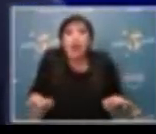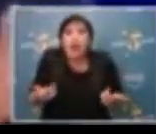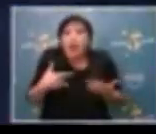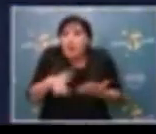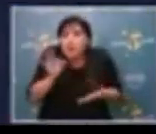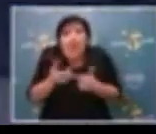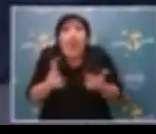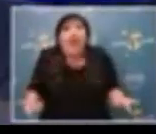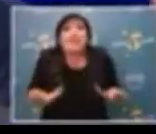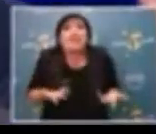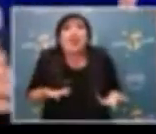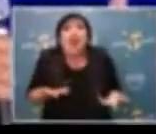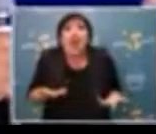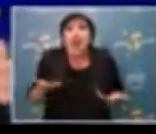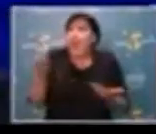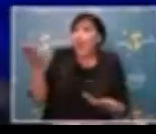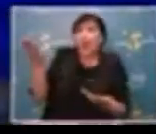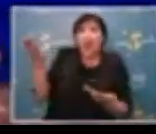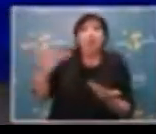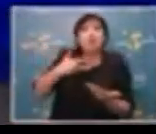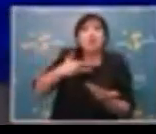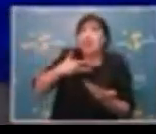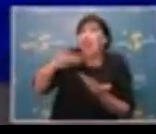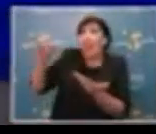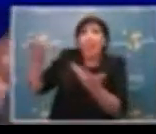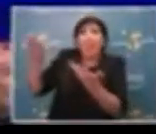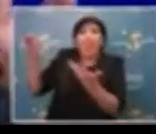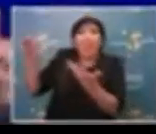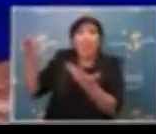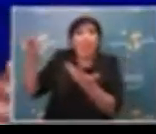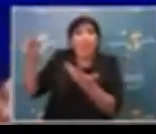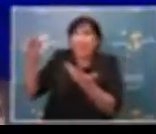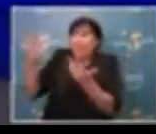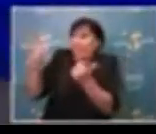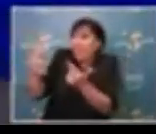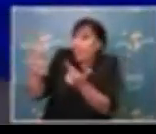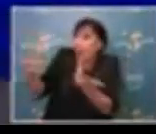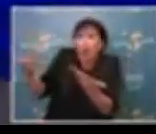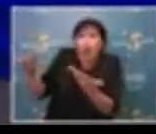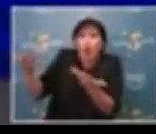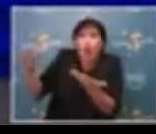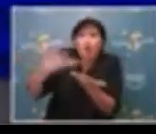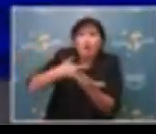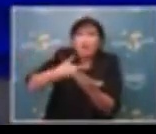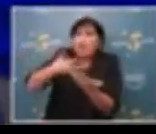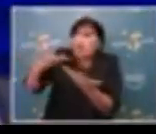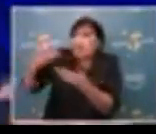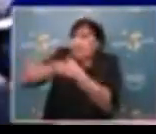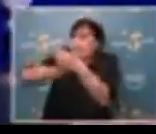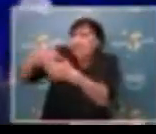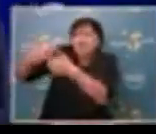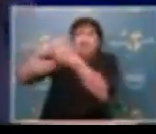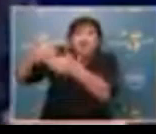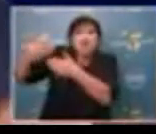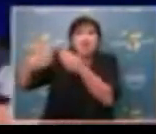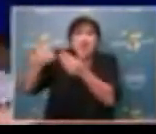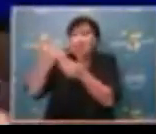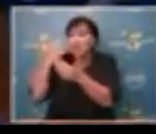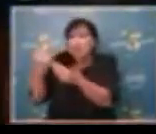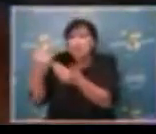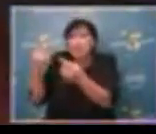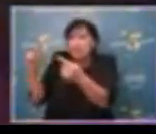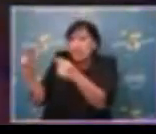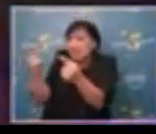non avevamo scelte, di là c'è qualcosa di informe che va lì, che si alimenta di piccoli odietti di